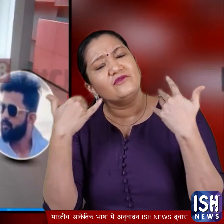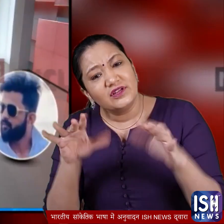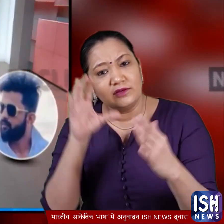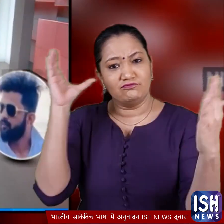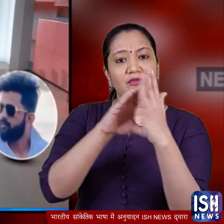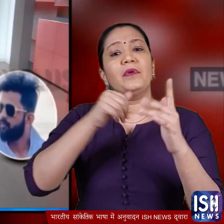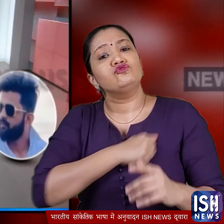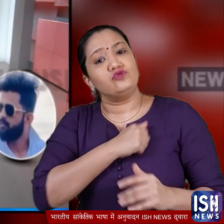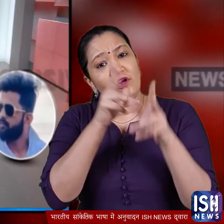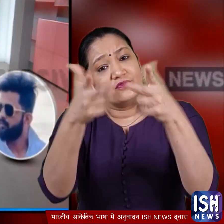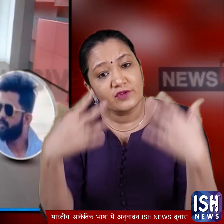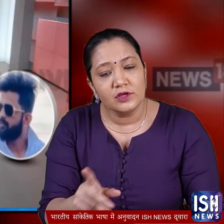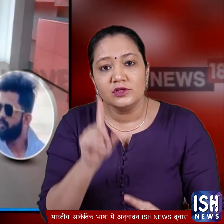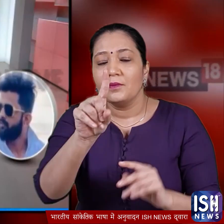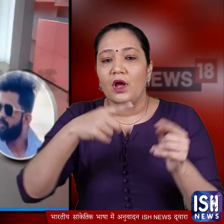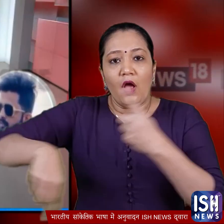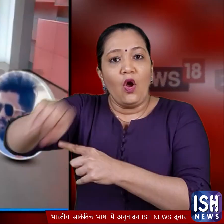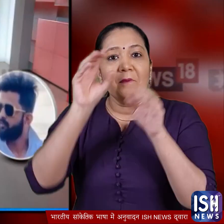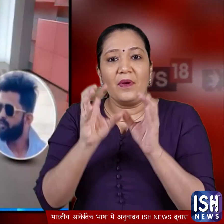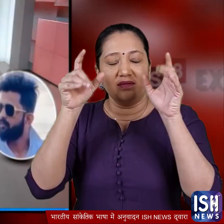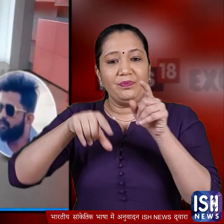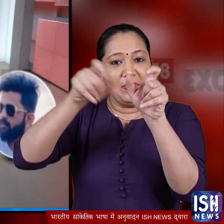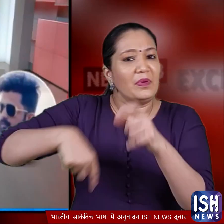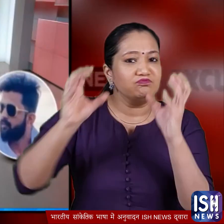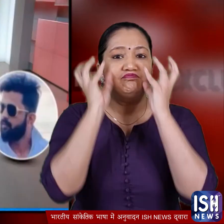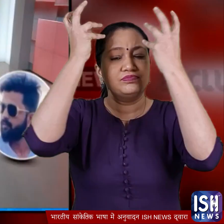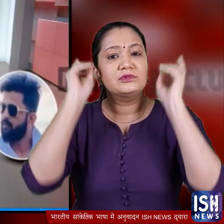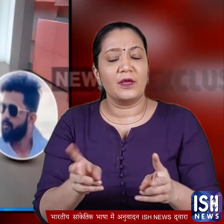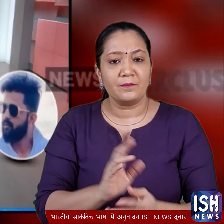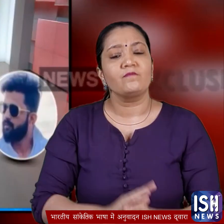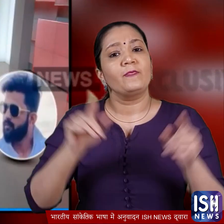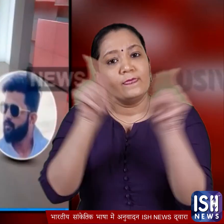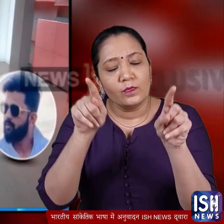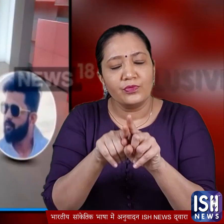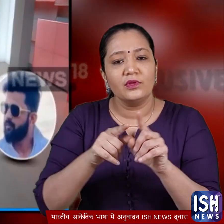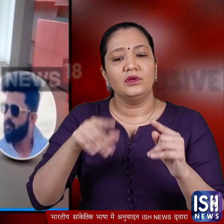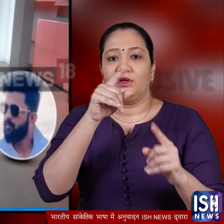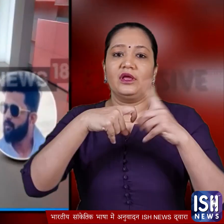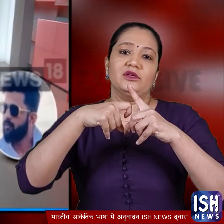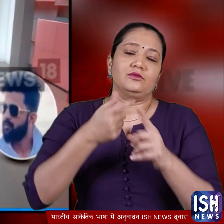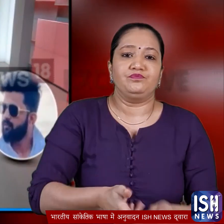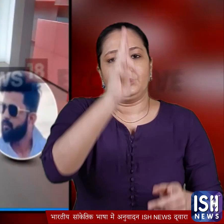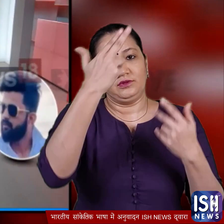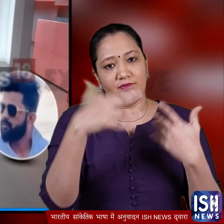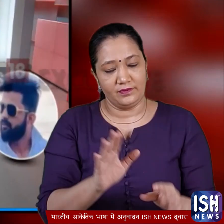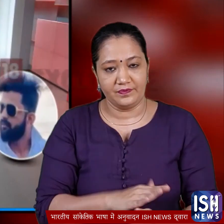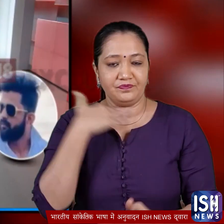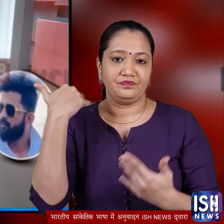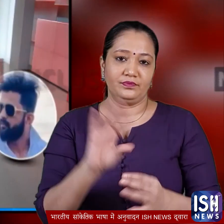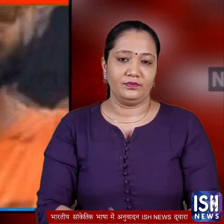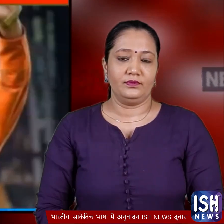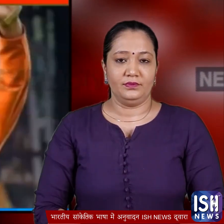और उस पर माफी भी मांग ली, लेकिन विरोध करने वालों का गुस्सा नहीं थमा और माना जा रहा है कि इसी वजह से किशन की हत्या करवा दी